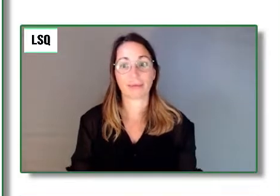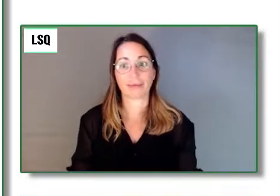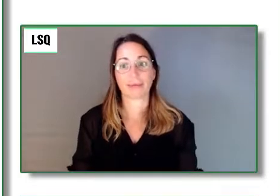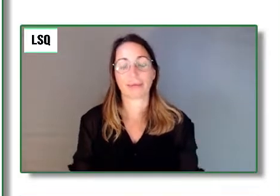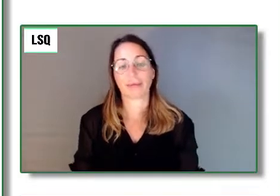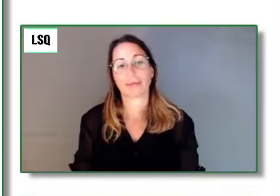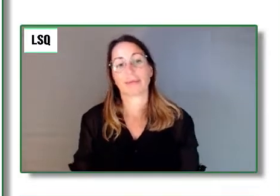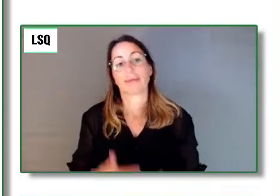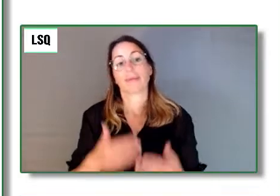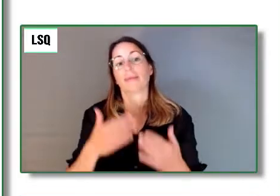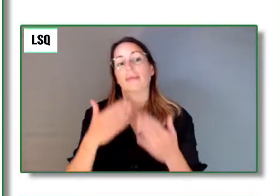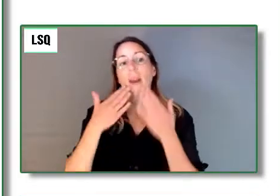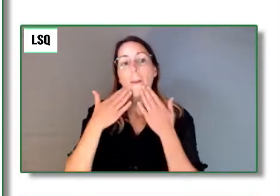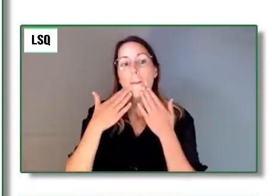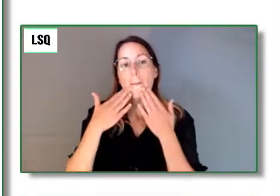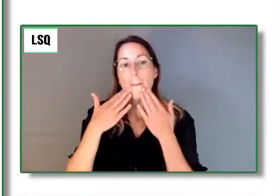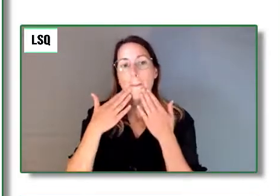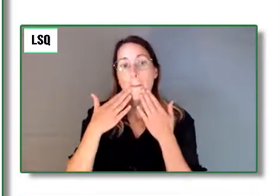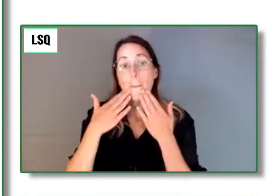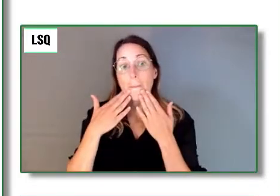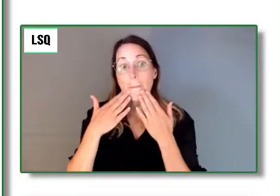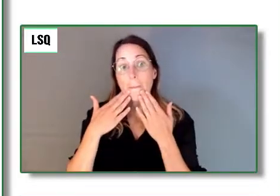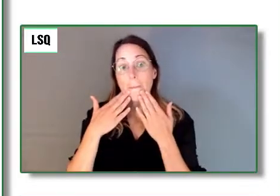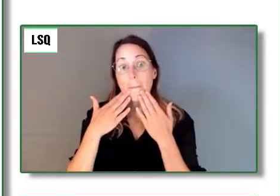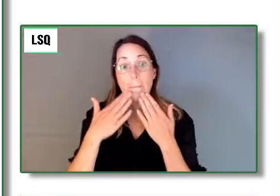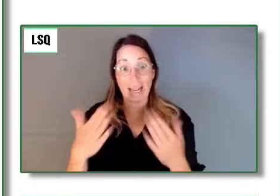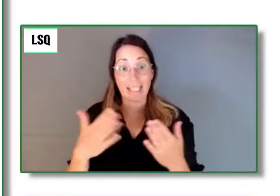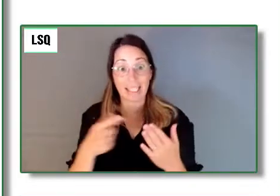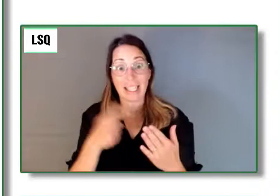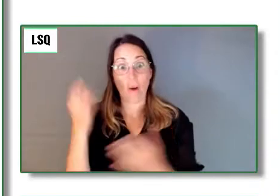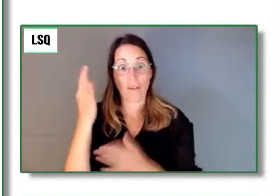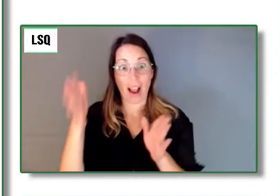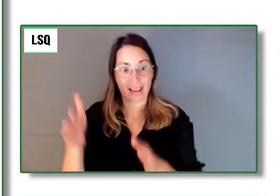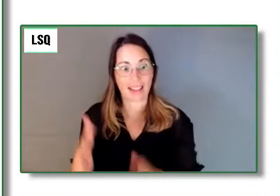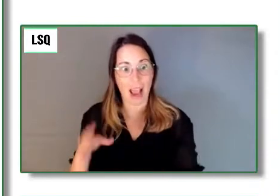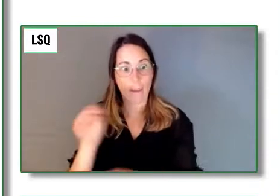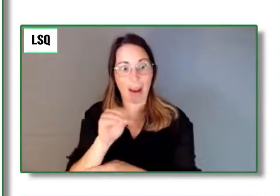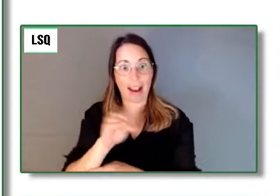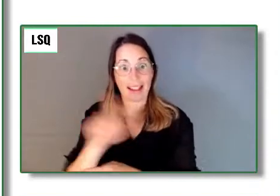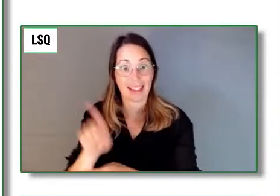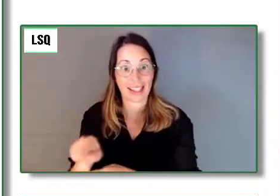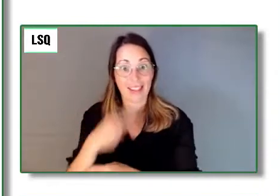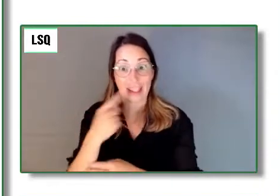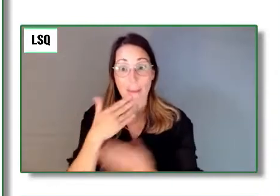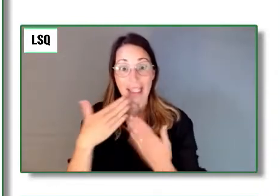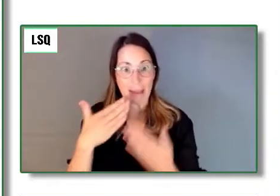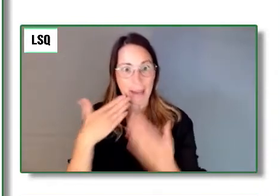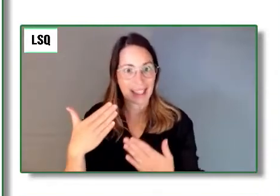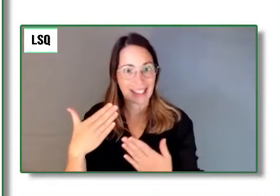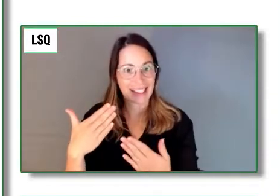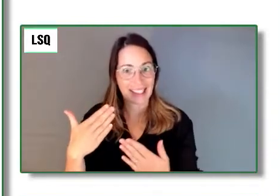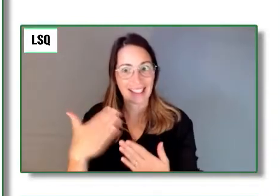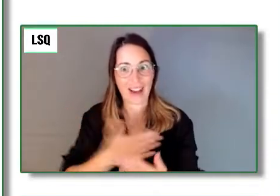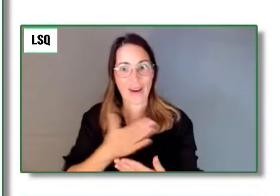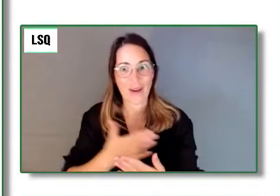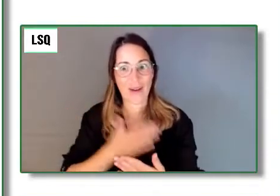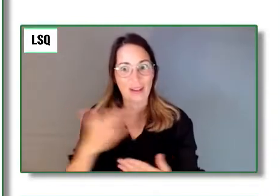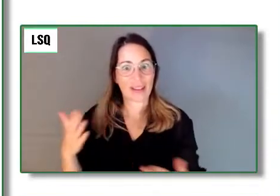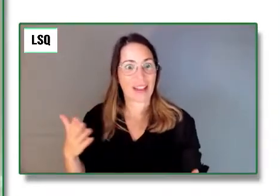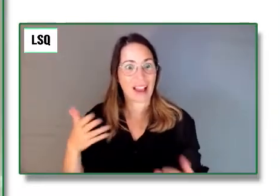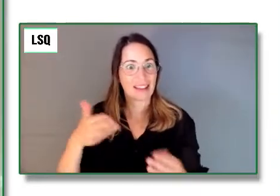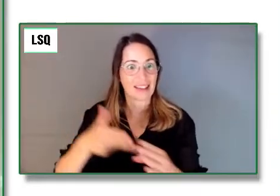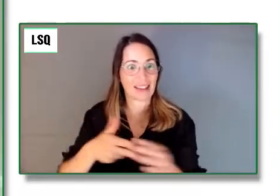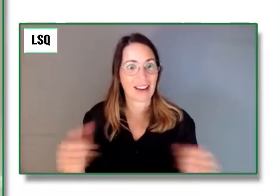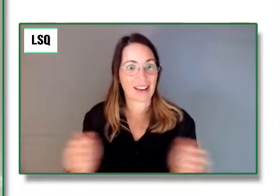le changement, mais je sais que vous m'entendez. Donc, je vais commencer avec ma